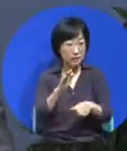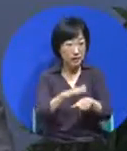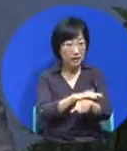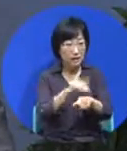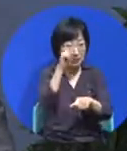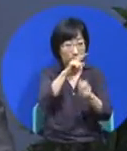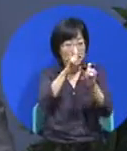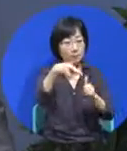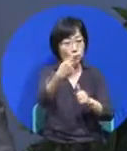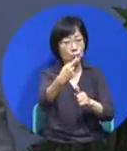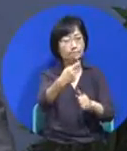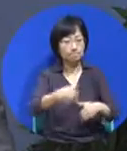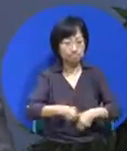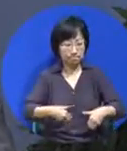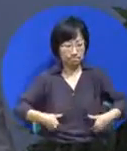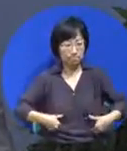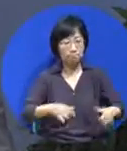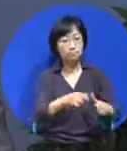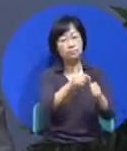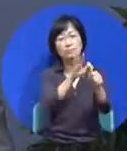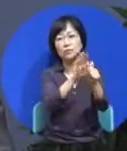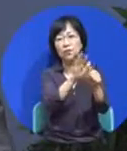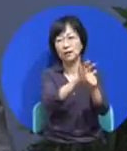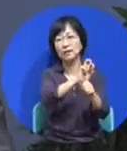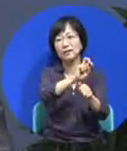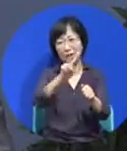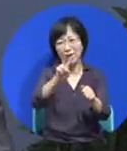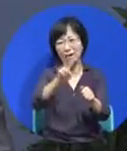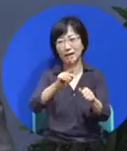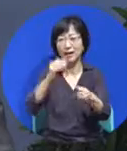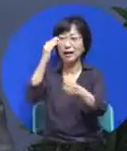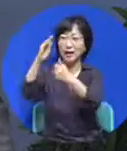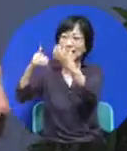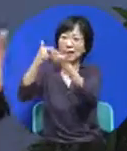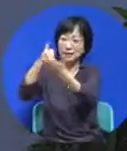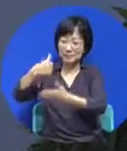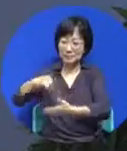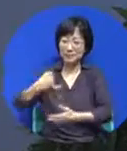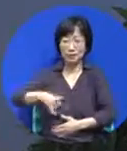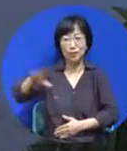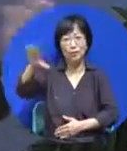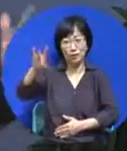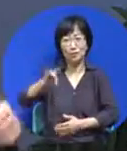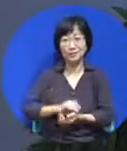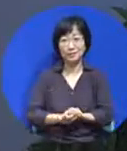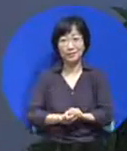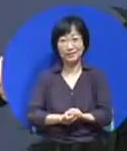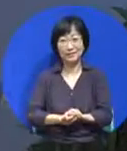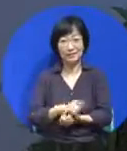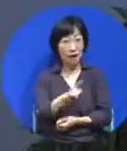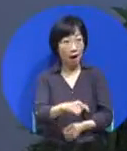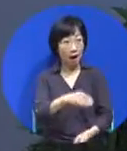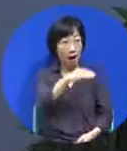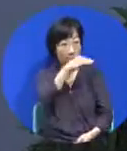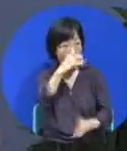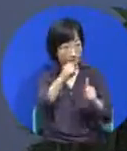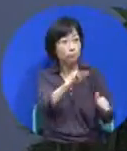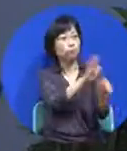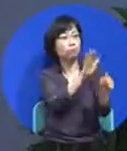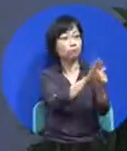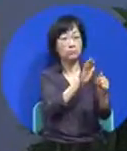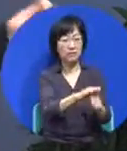save people who've made mistakes. 그게 하나님의 백성이요. That's what it means to be a. 옳은 사람 of God. 살리고 틀린 사람 죽이는 게 그거는 세상이 말하는